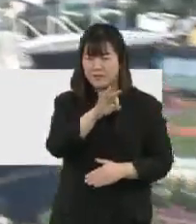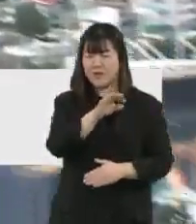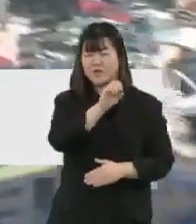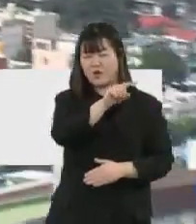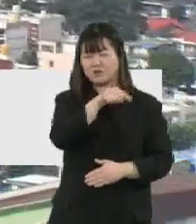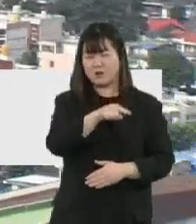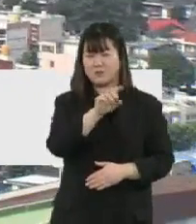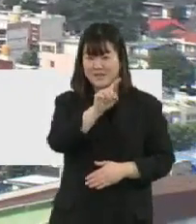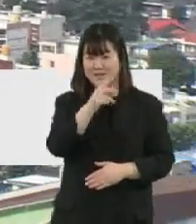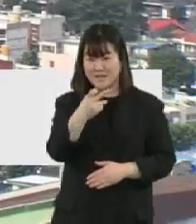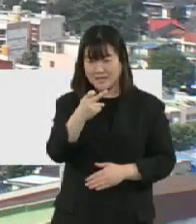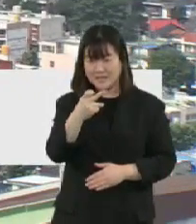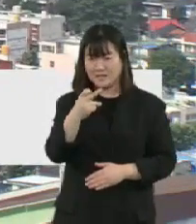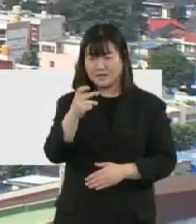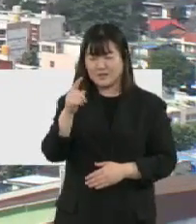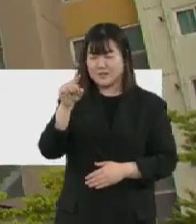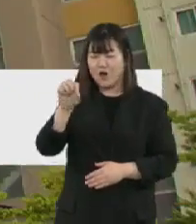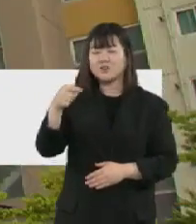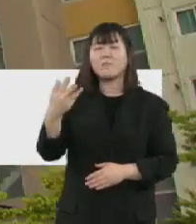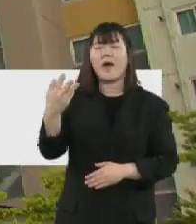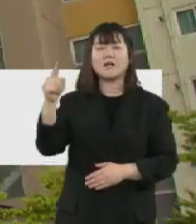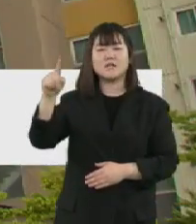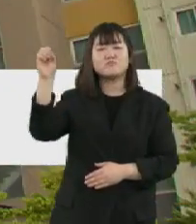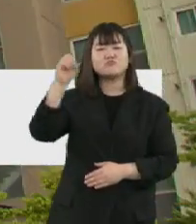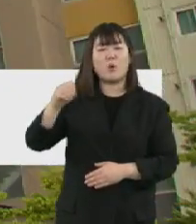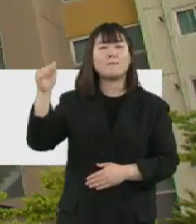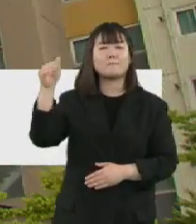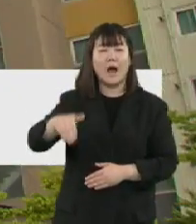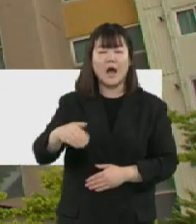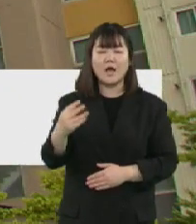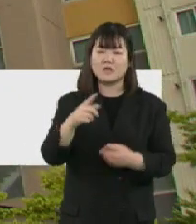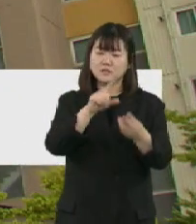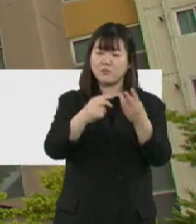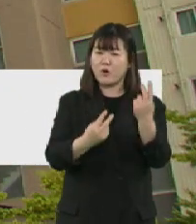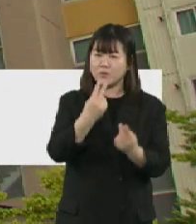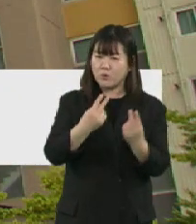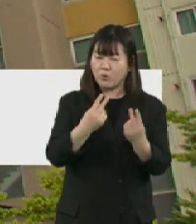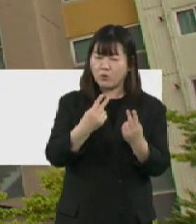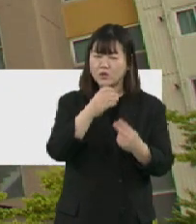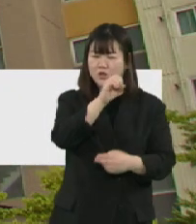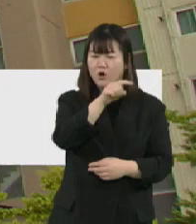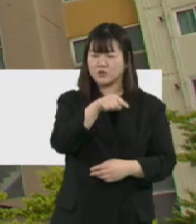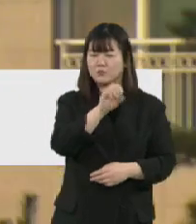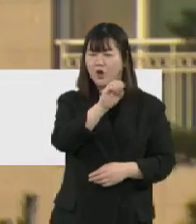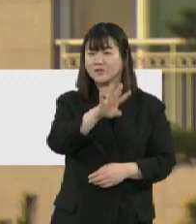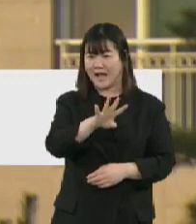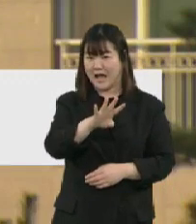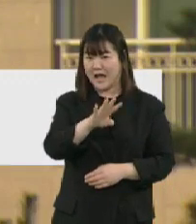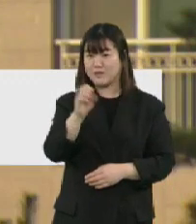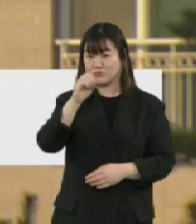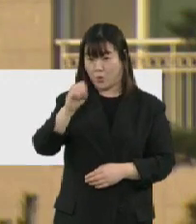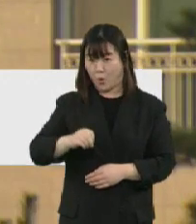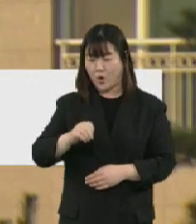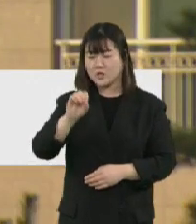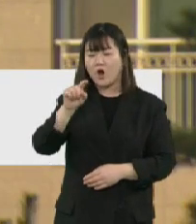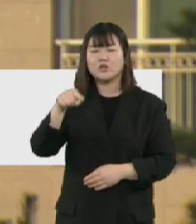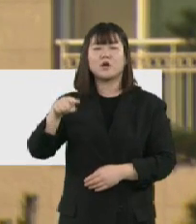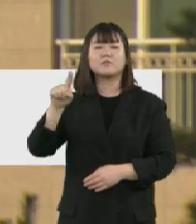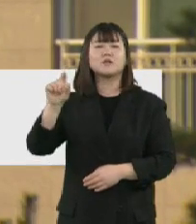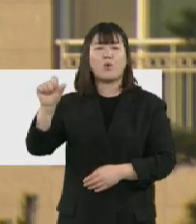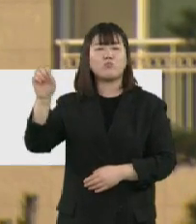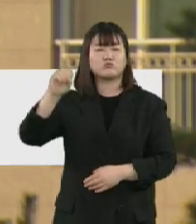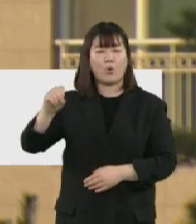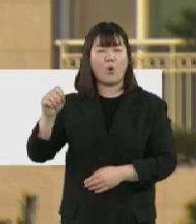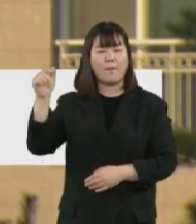0.1 2% 와 0.81% 하락해 전월대비 각각 0.04% 포인트 와 0.15%